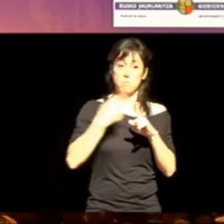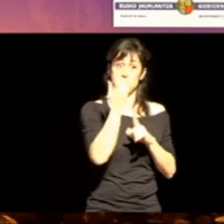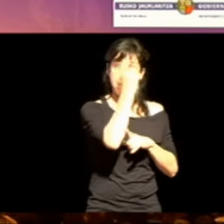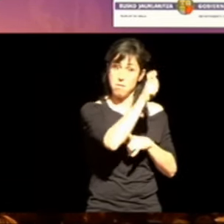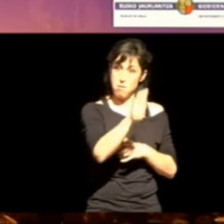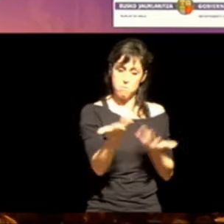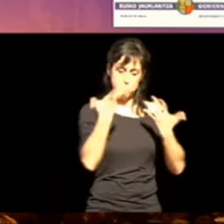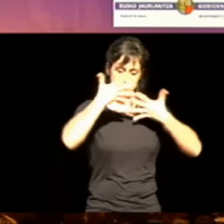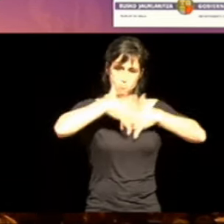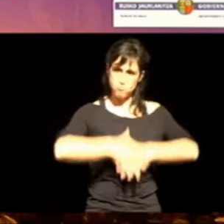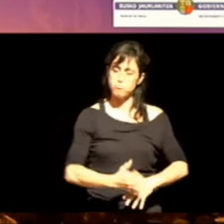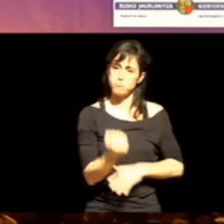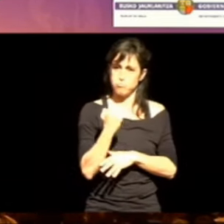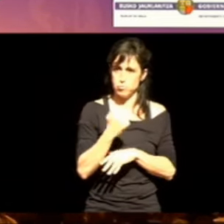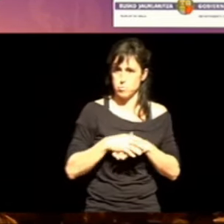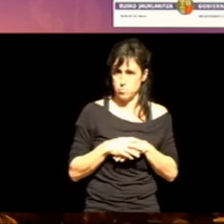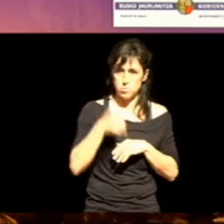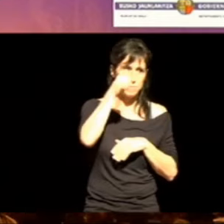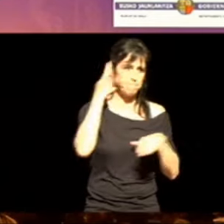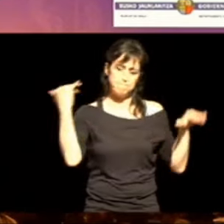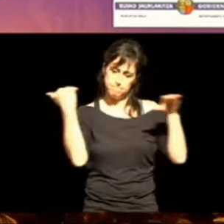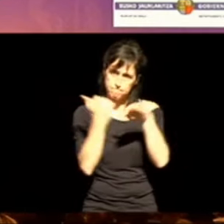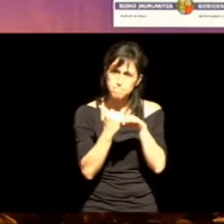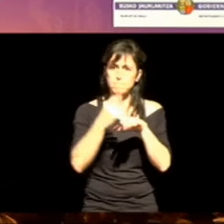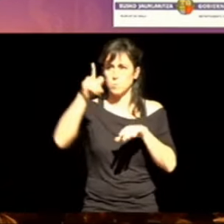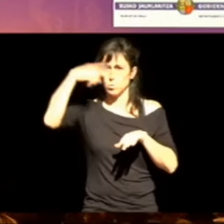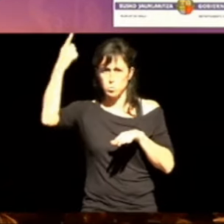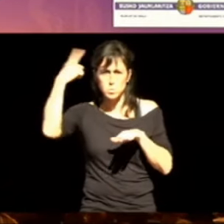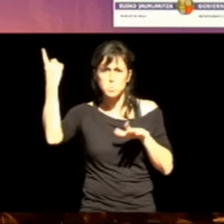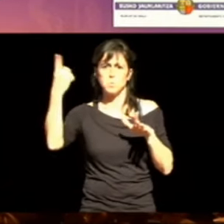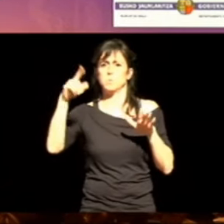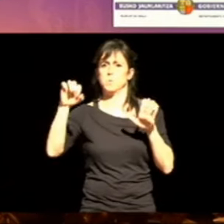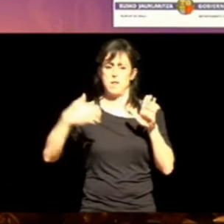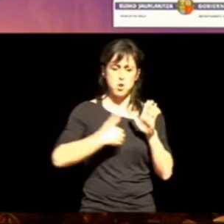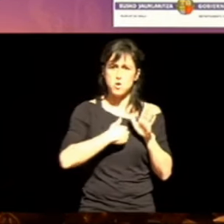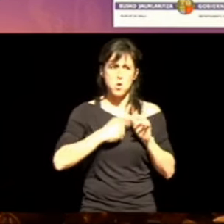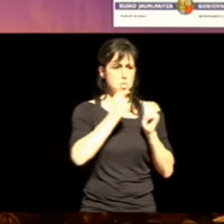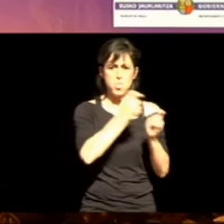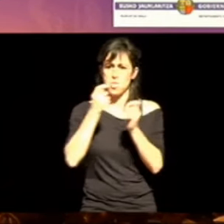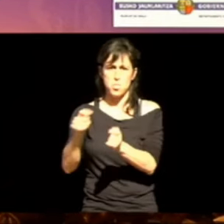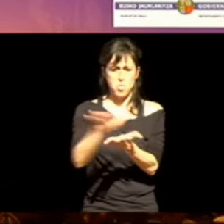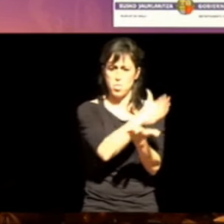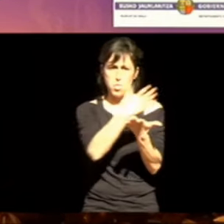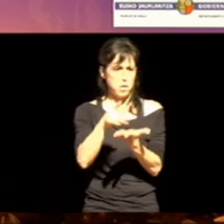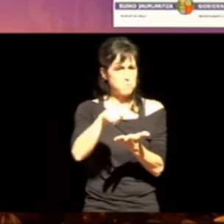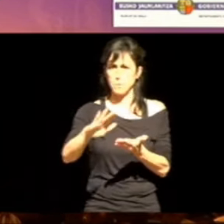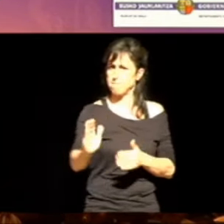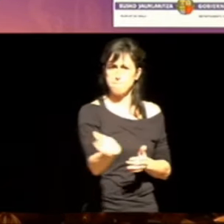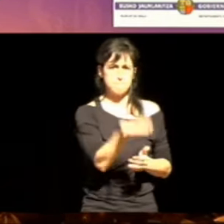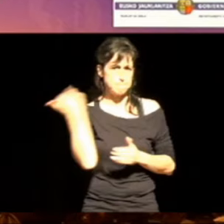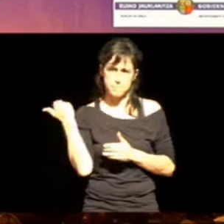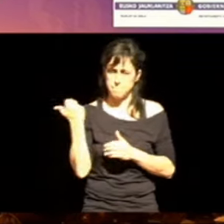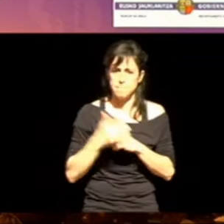ahalduntzea, genero eta kultura, estereotipak alde batera utzita. Azken finean lortu